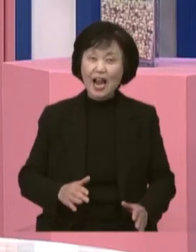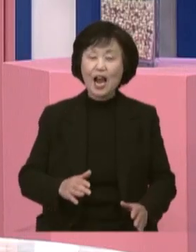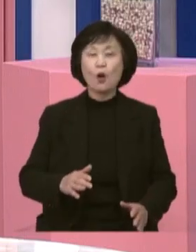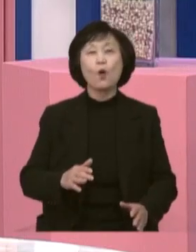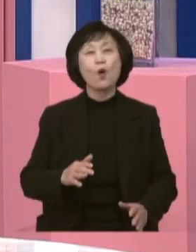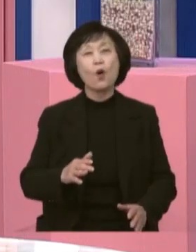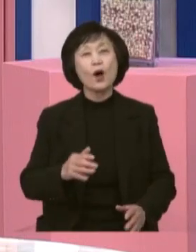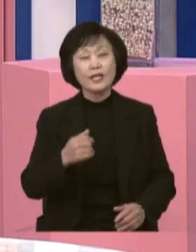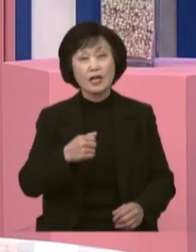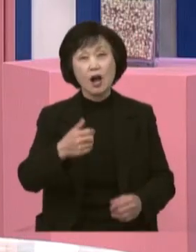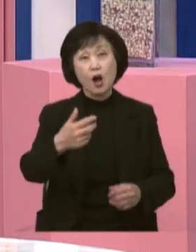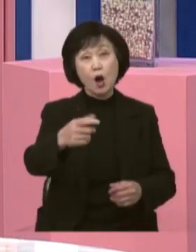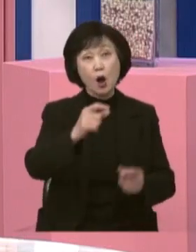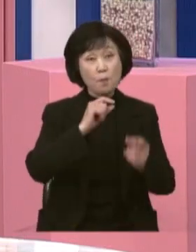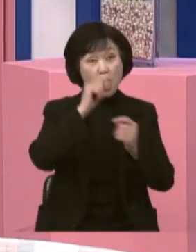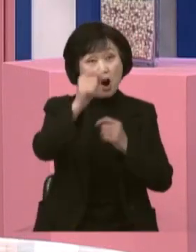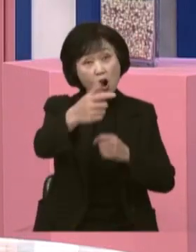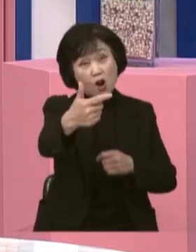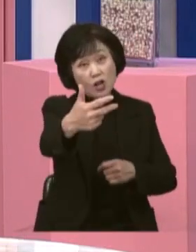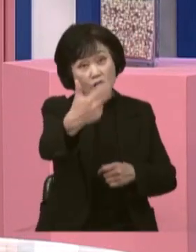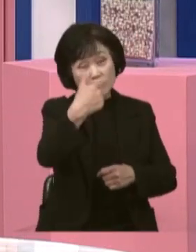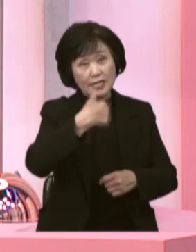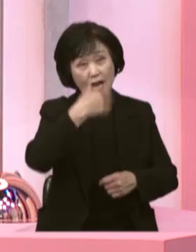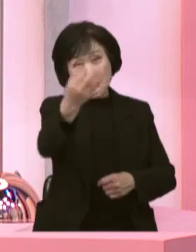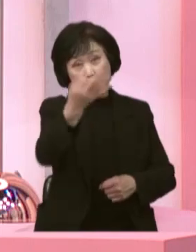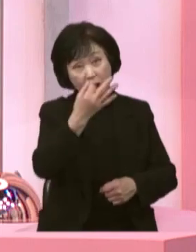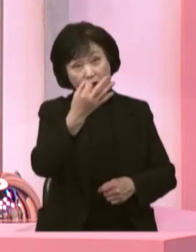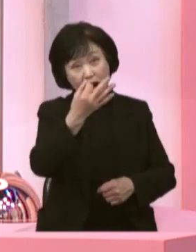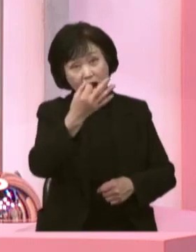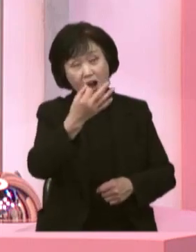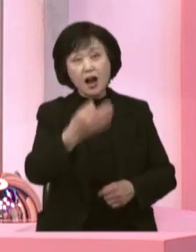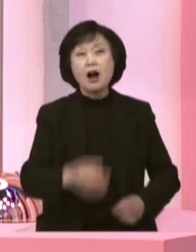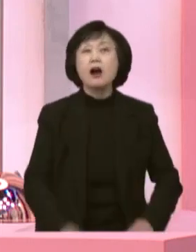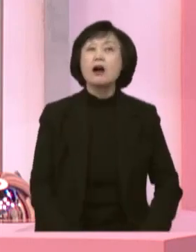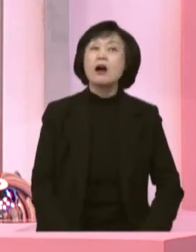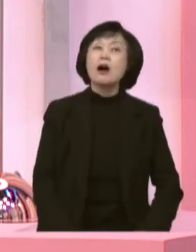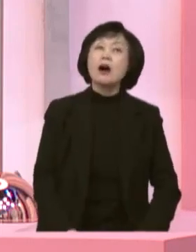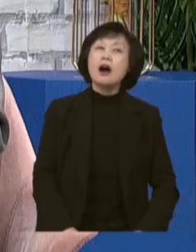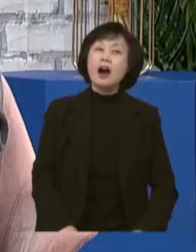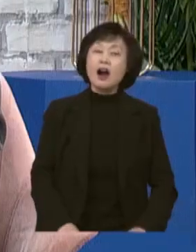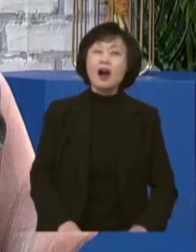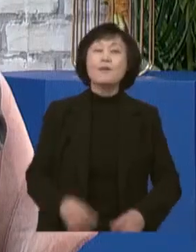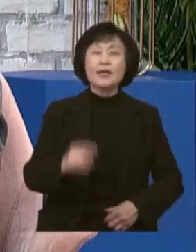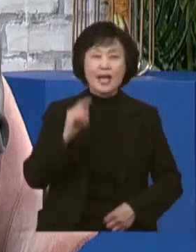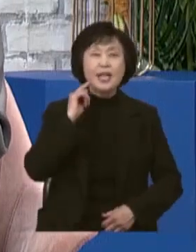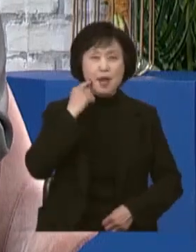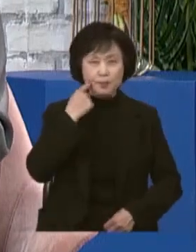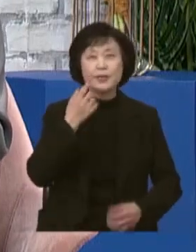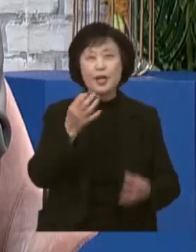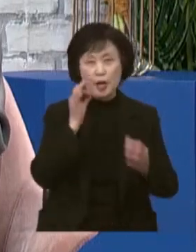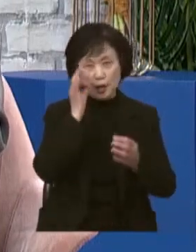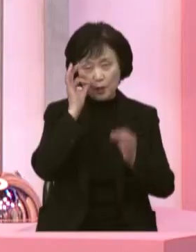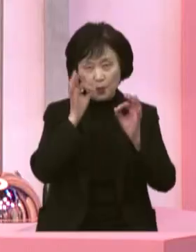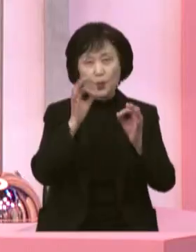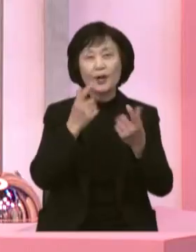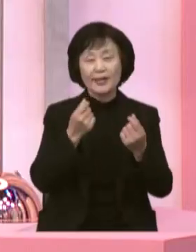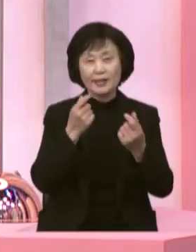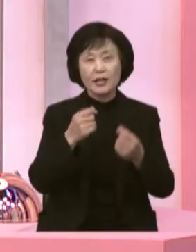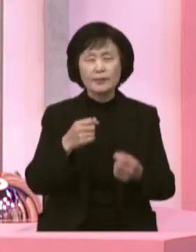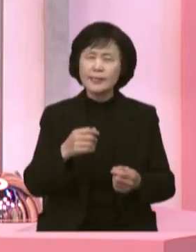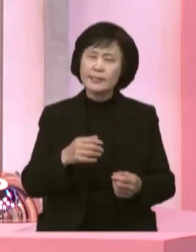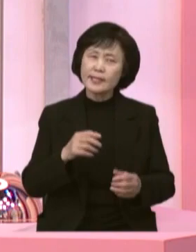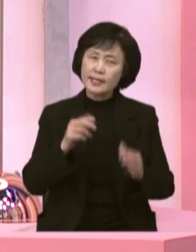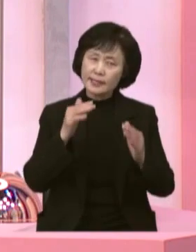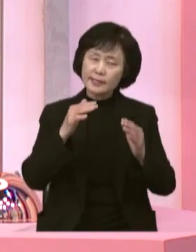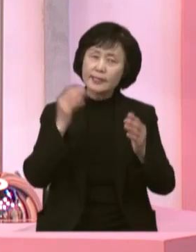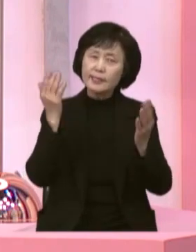군인이 한 1m80 한 5 정도? 어, 키도 크다. 키도 크고. 근데